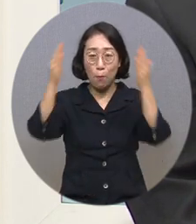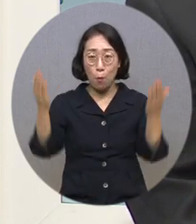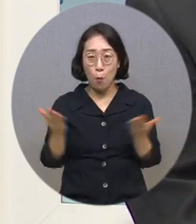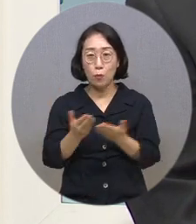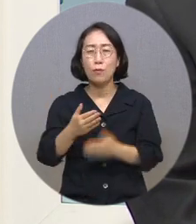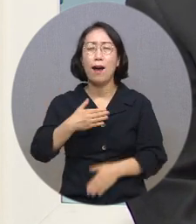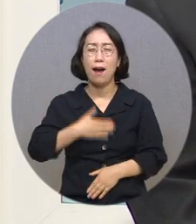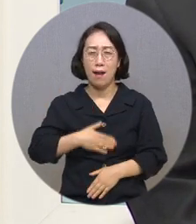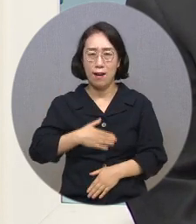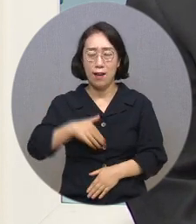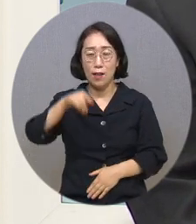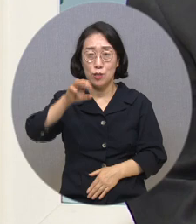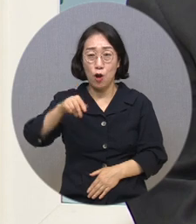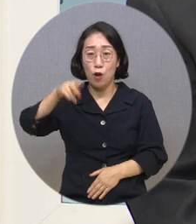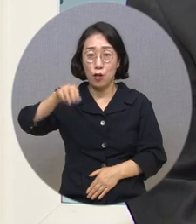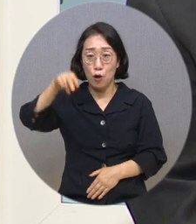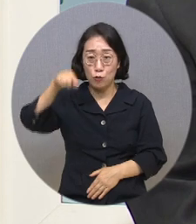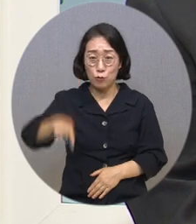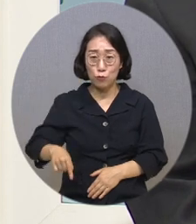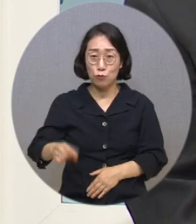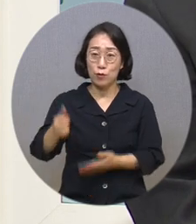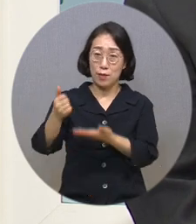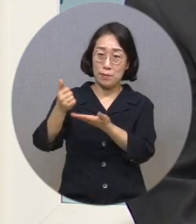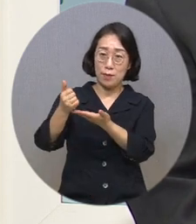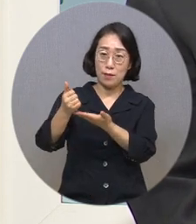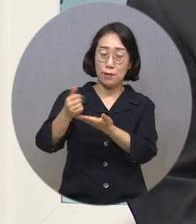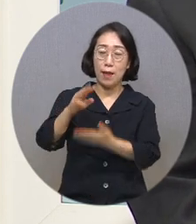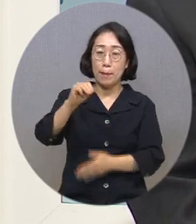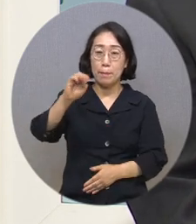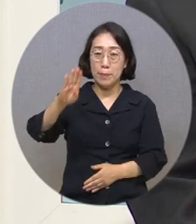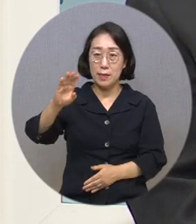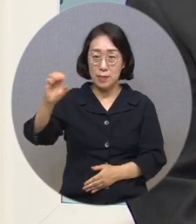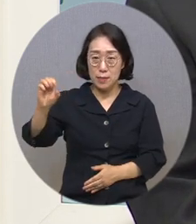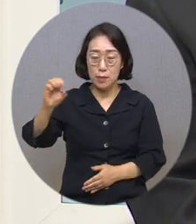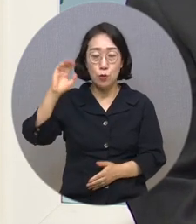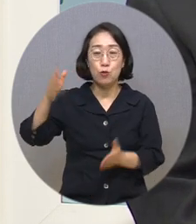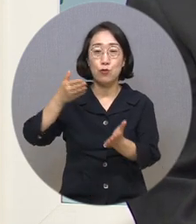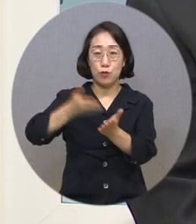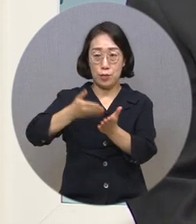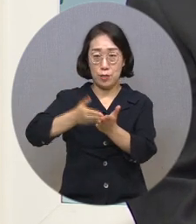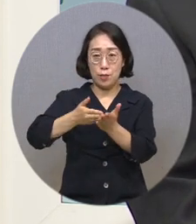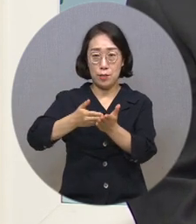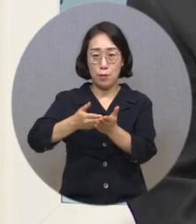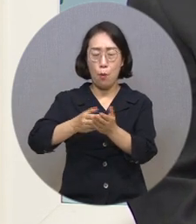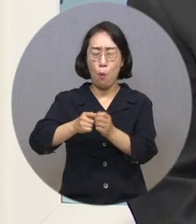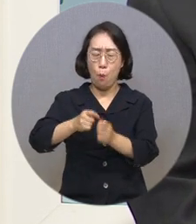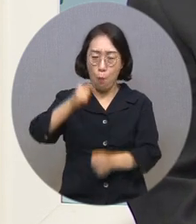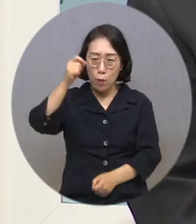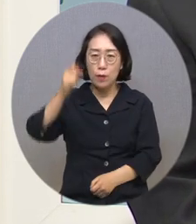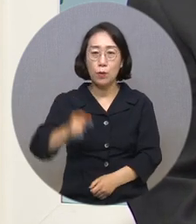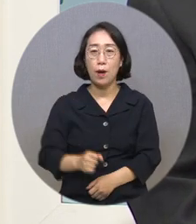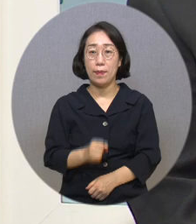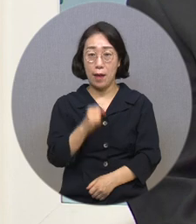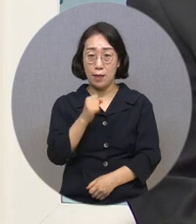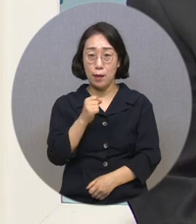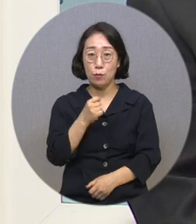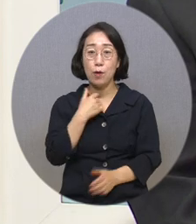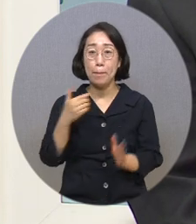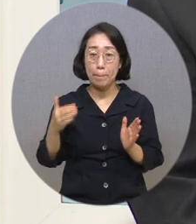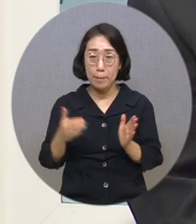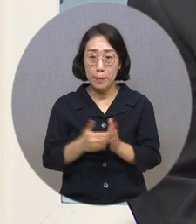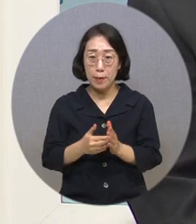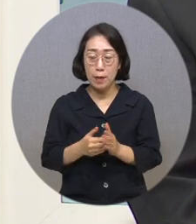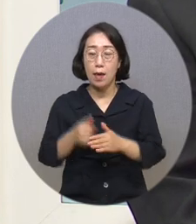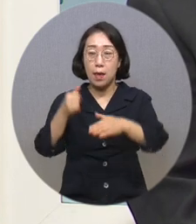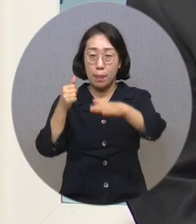아시겠지만 정경수 선생님께서는 MBC 뉴스에 수십 년간 아나운서로 진행을 하셨고 대한민국의